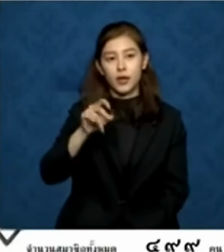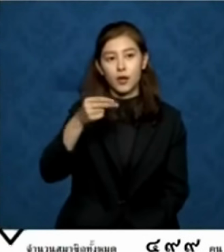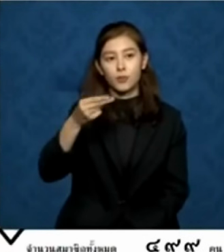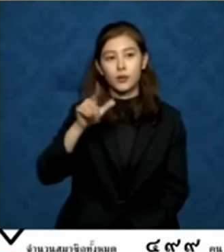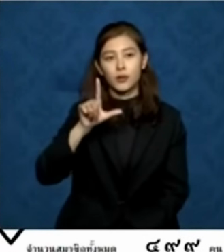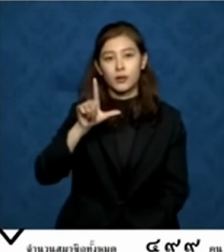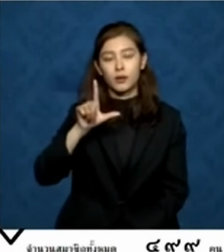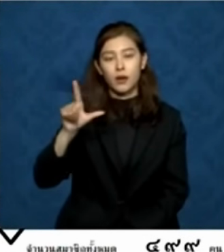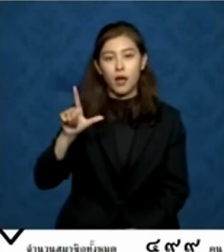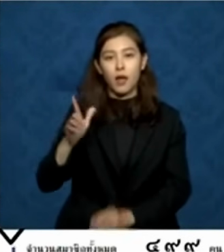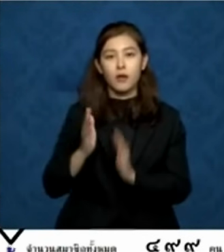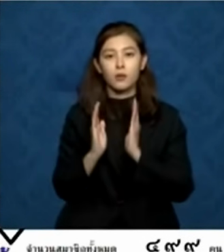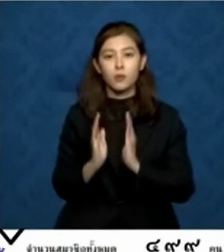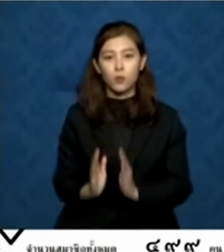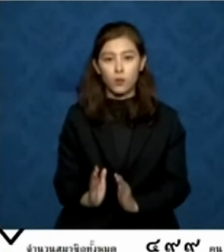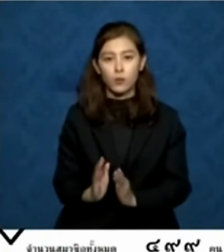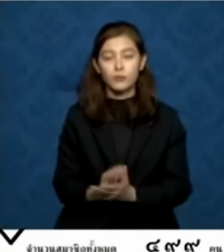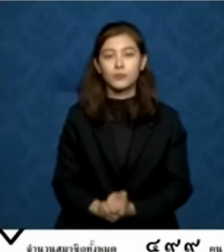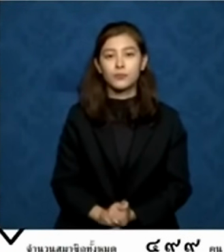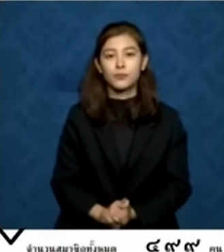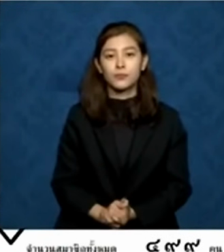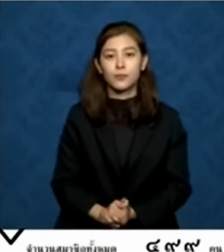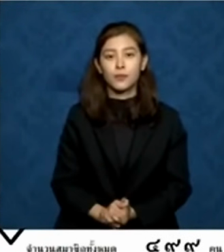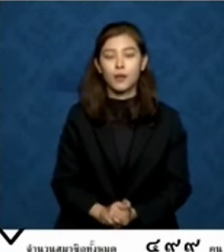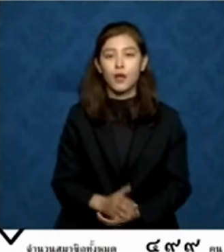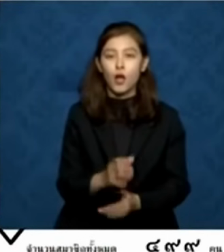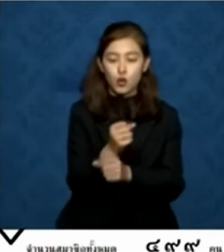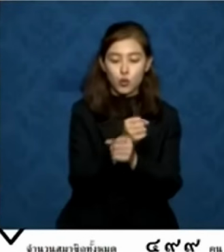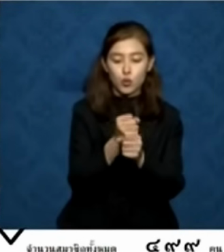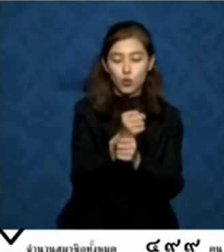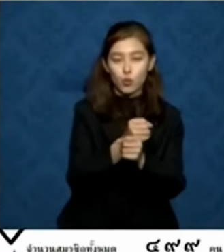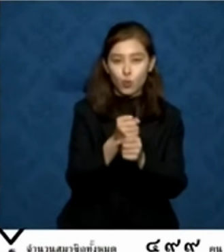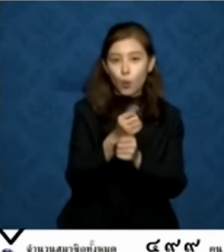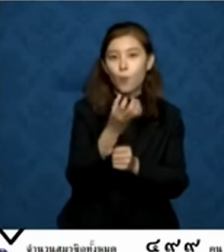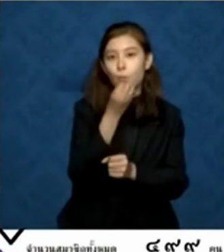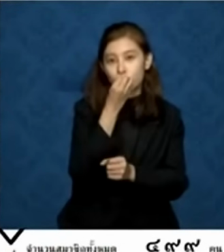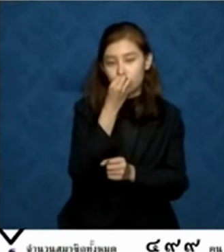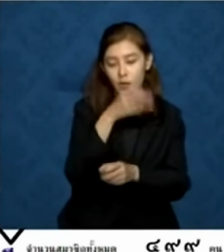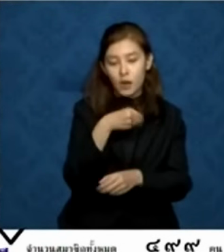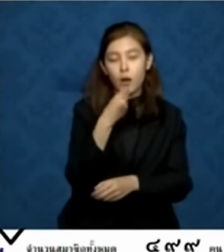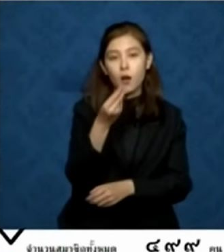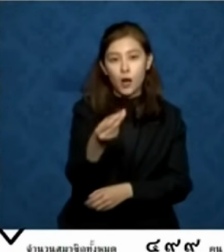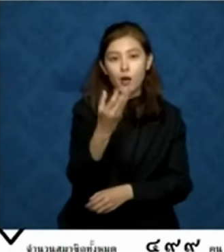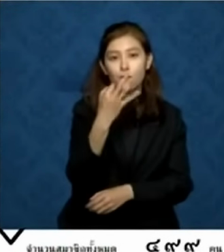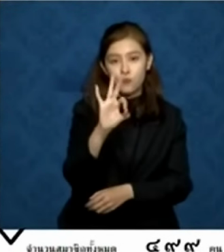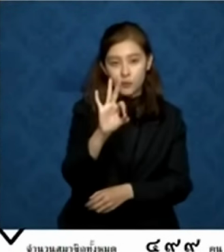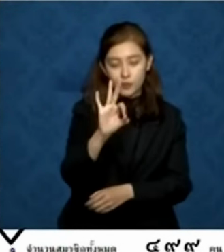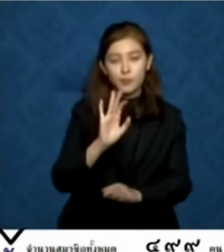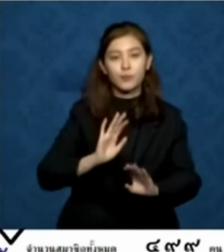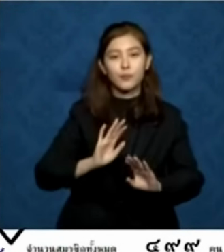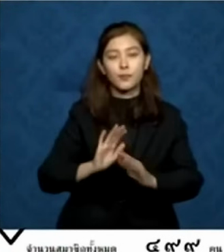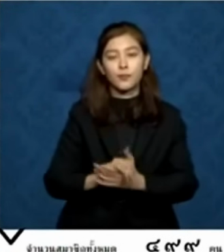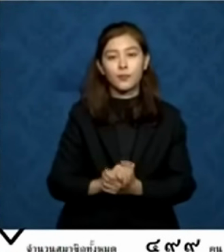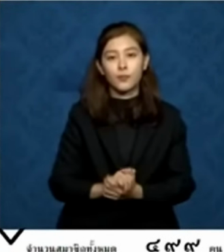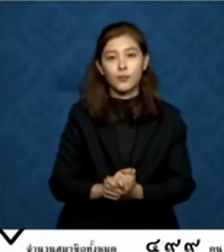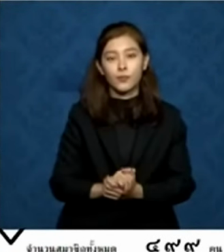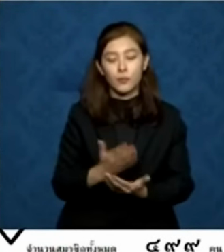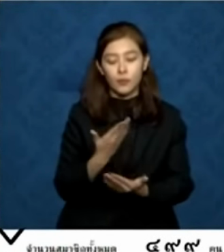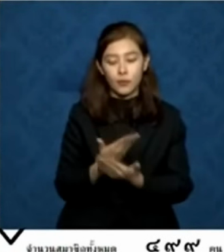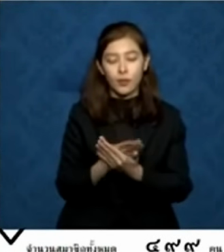5,190,000 คนสนับสนุนอาหารเสริมนมไม่น้อยกว่า 5.2 ล้านคนสนับสนุนเบี้ยยังชีพผู้สู